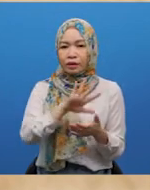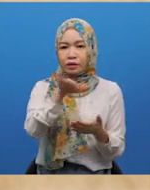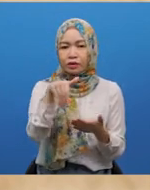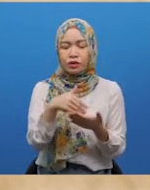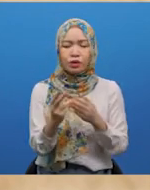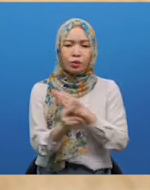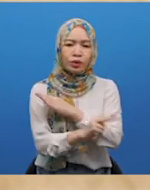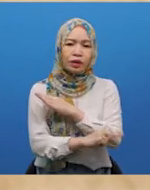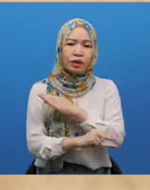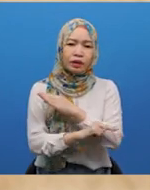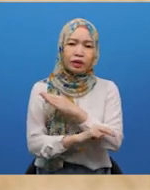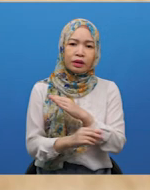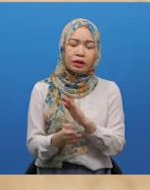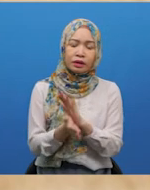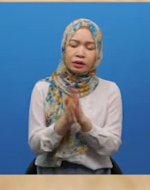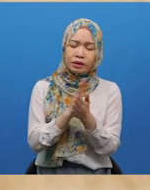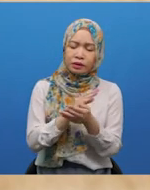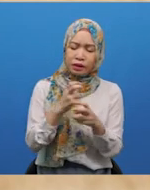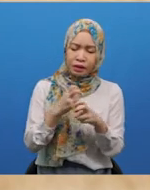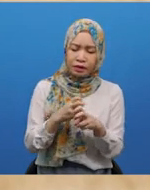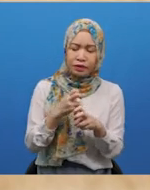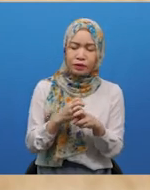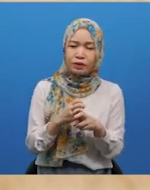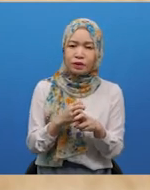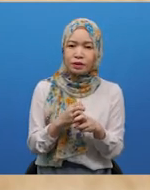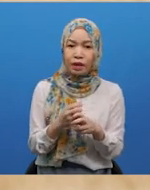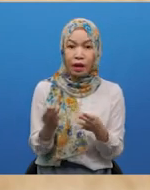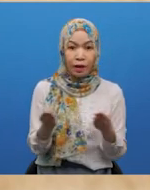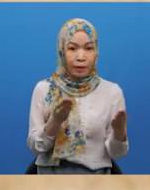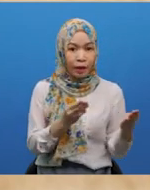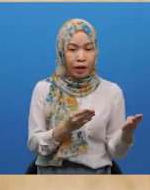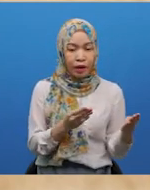yang garang, gempar ini